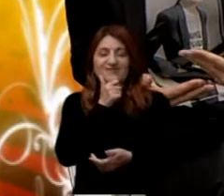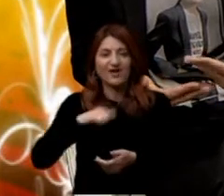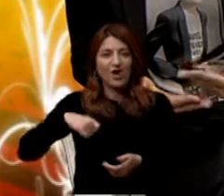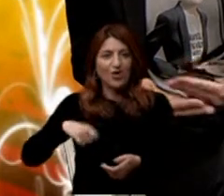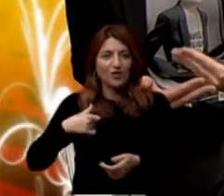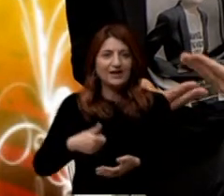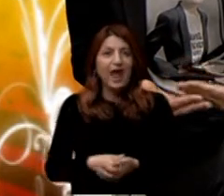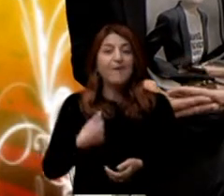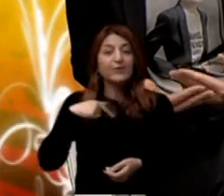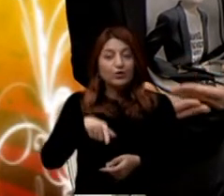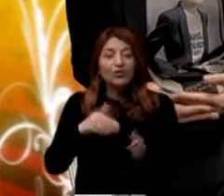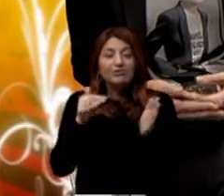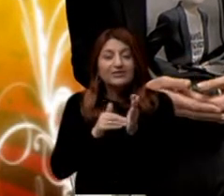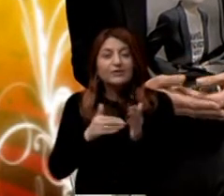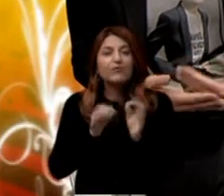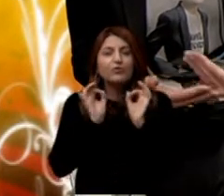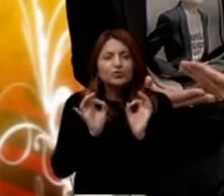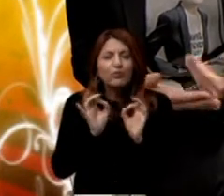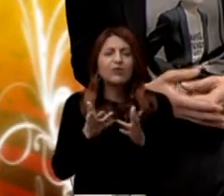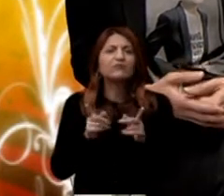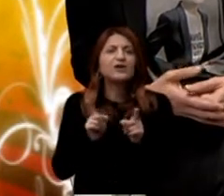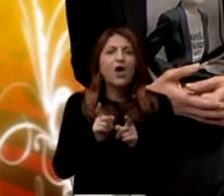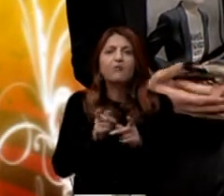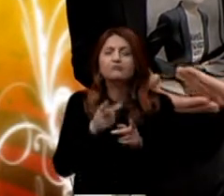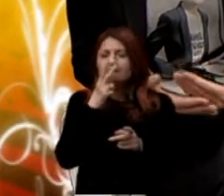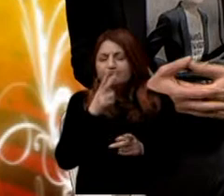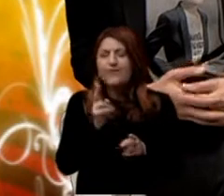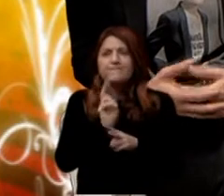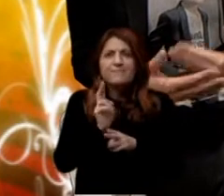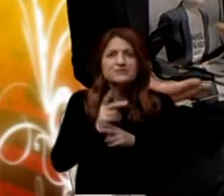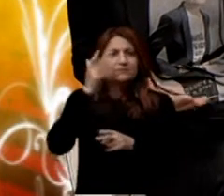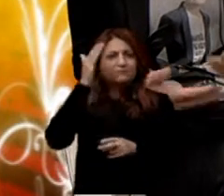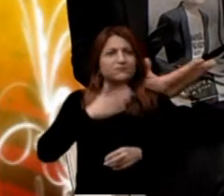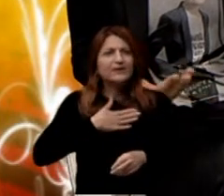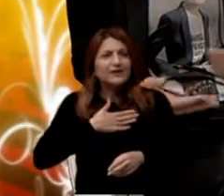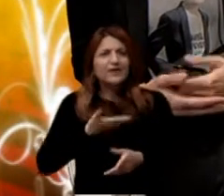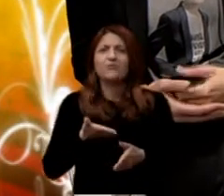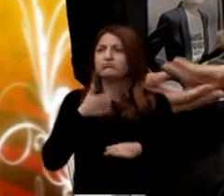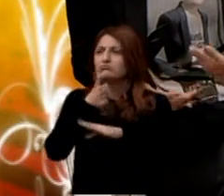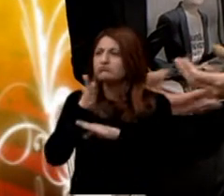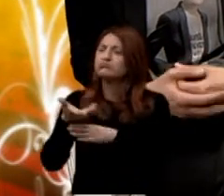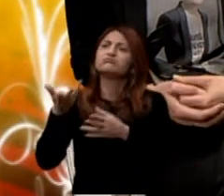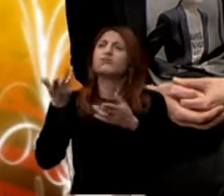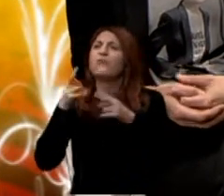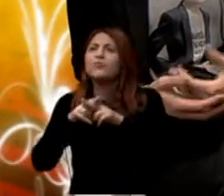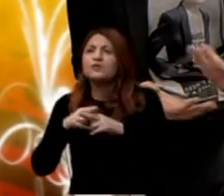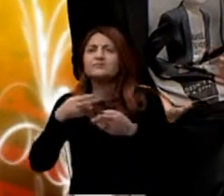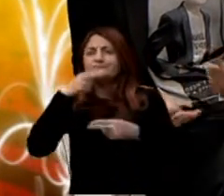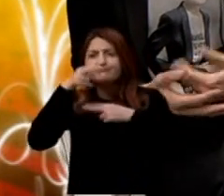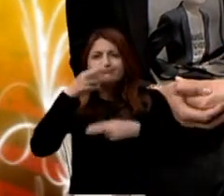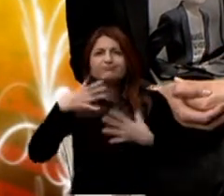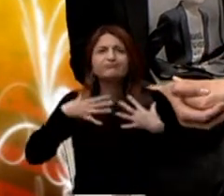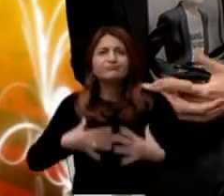mi bi ih trebali sve jako dobro i budno pratiti i paziti, znači kroz institucije, kroz bolnice ili